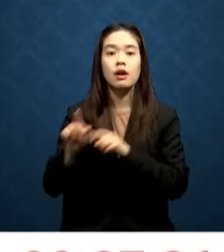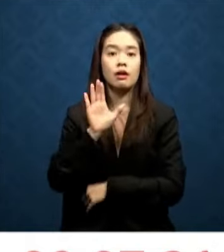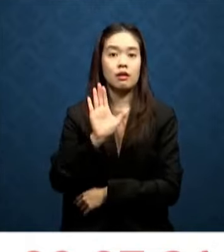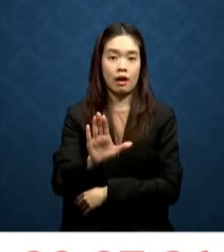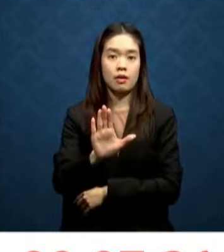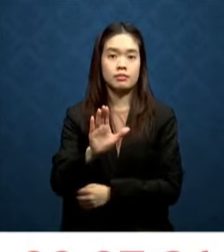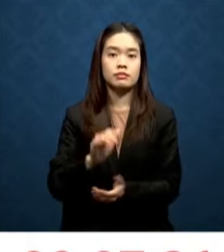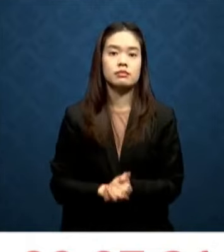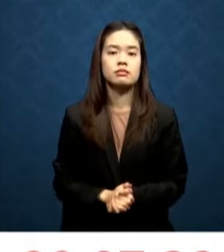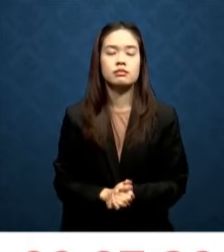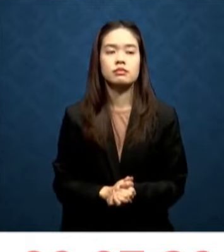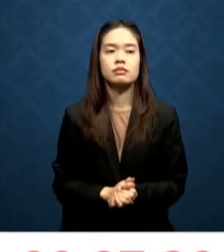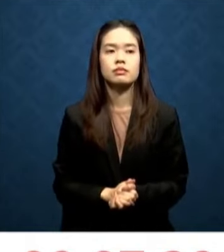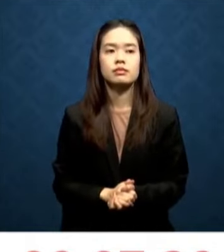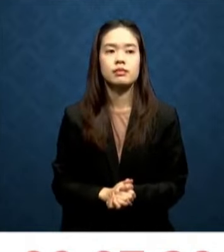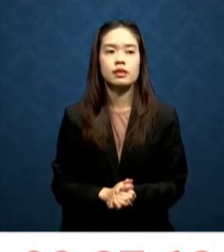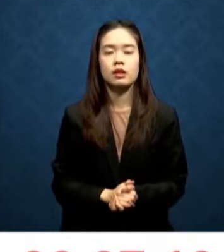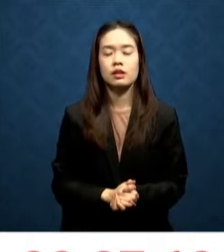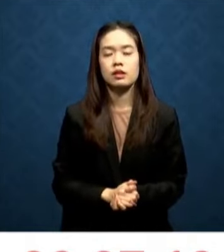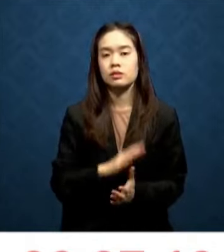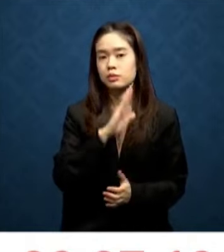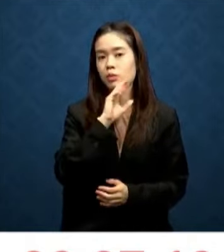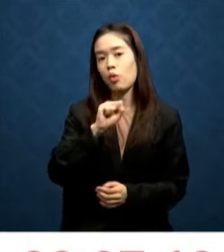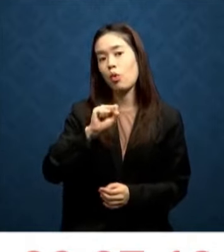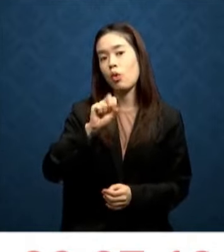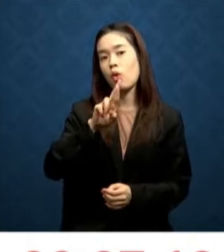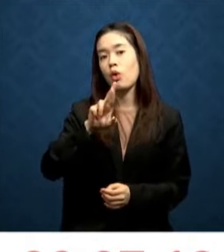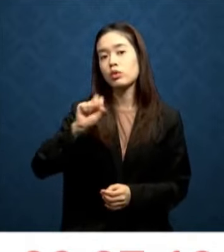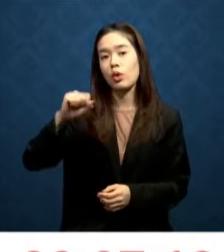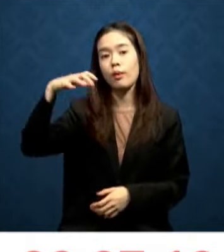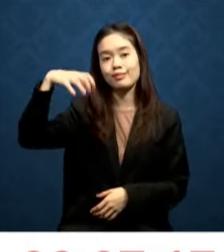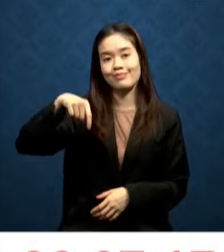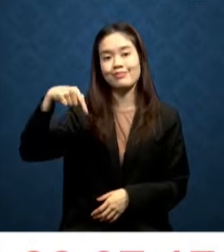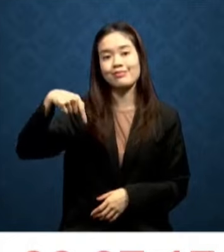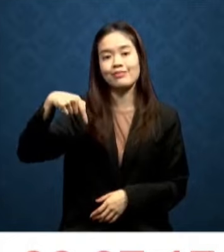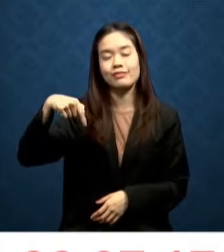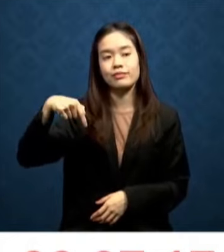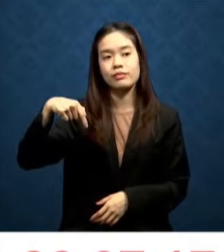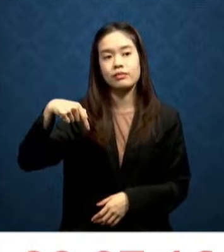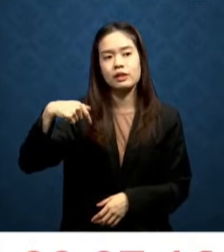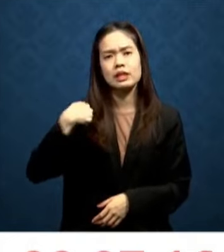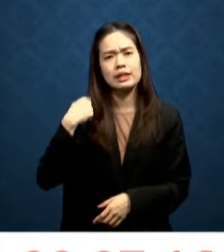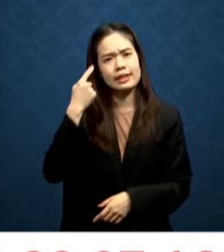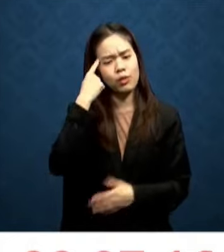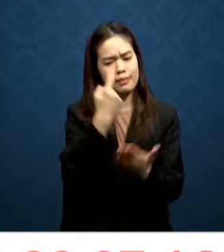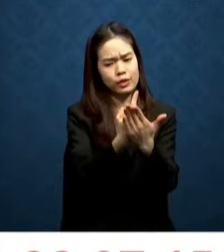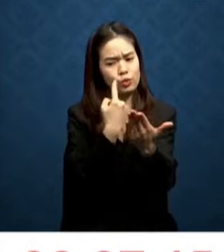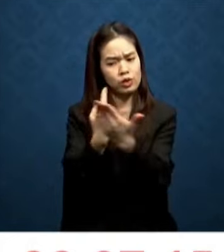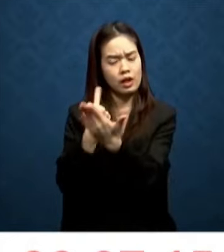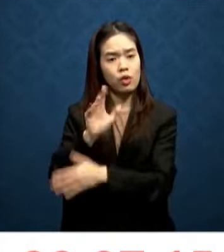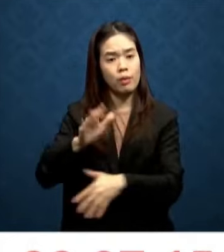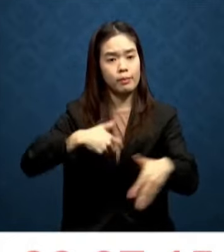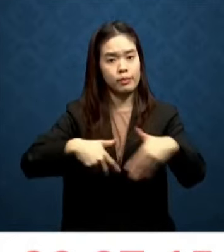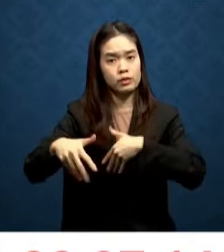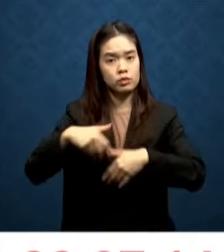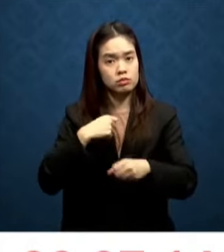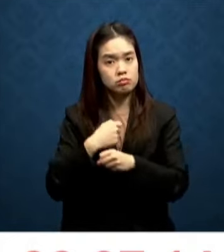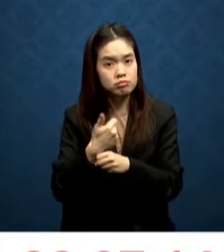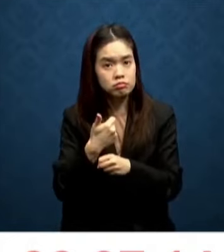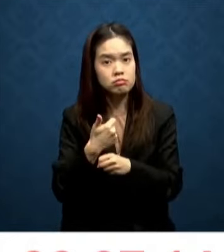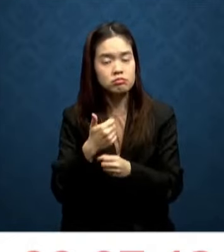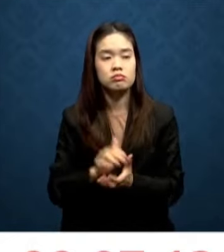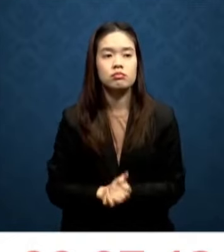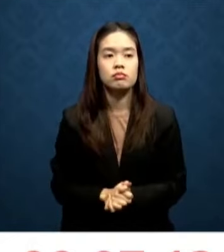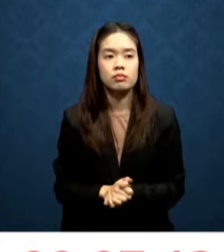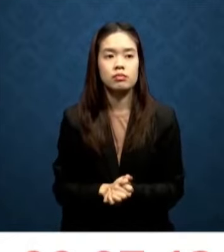เป็นเช่นนี้แล้วเนี่ยสภาแห่งนี้มันจะเป็นสภาที่เป็นตัวแทนของประชาชนได้อย่างไรดิฉันจึ